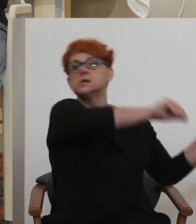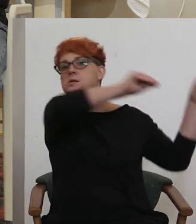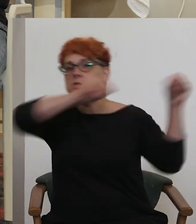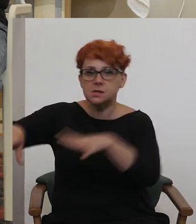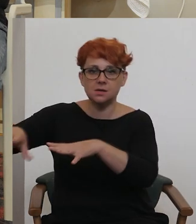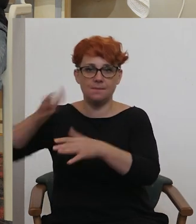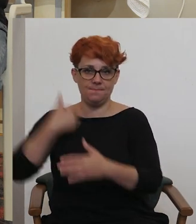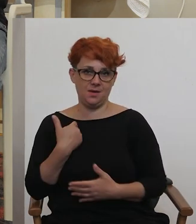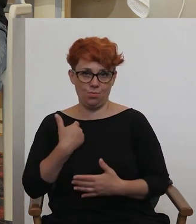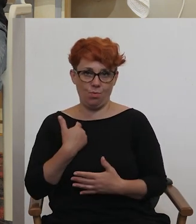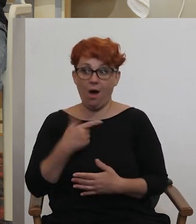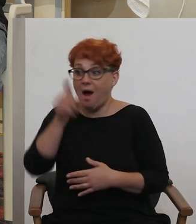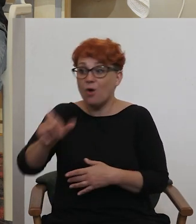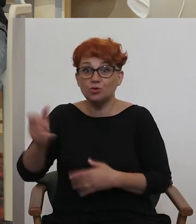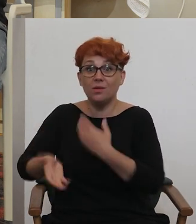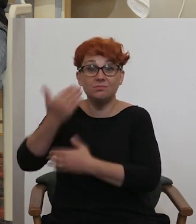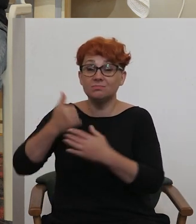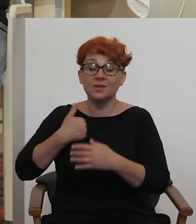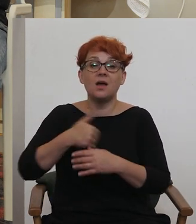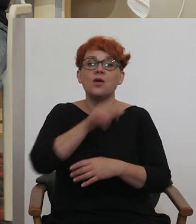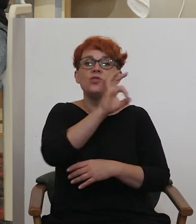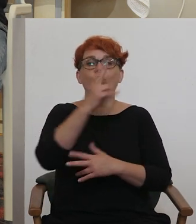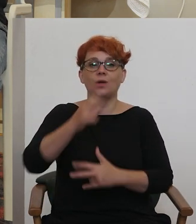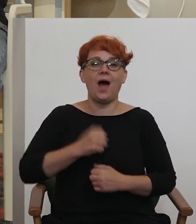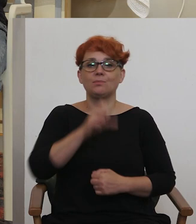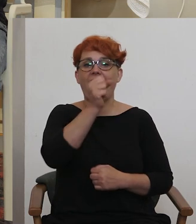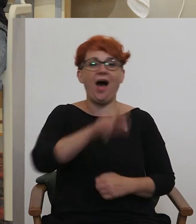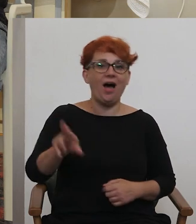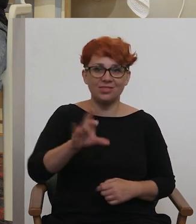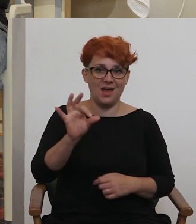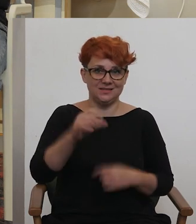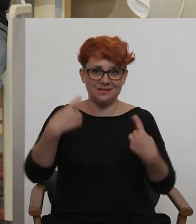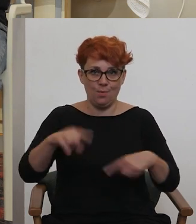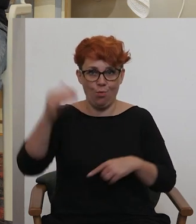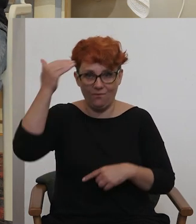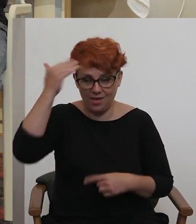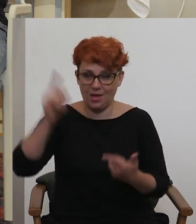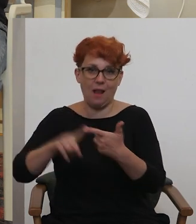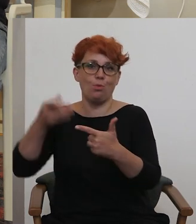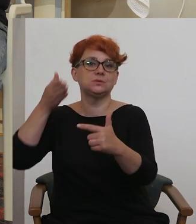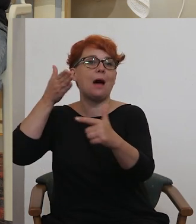nie wiedzieli, albo się za późno dowiedzieli, albo zostali za późno zwolnieni